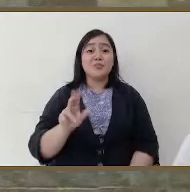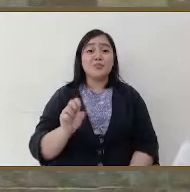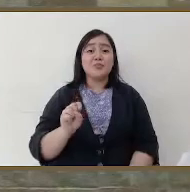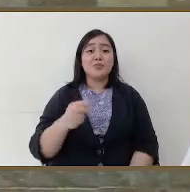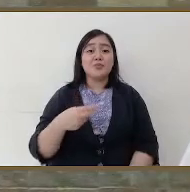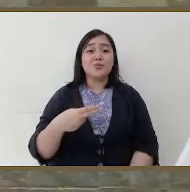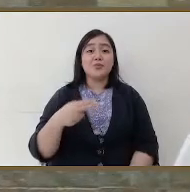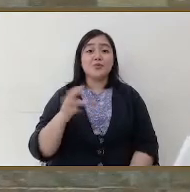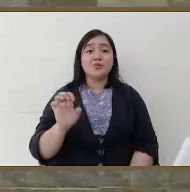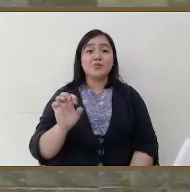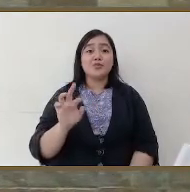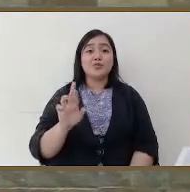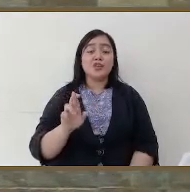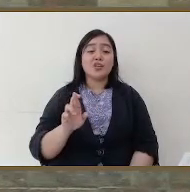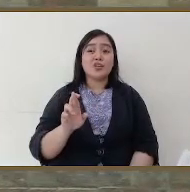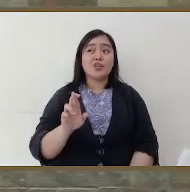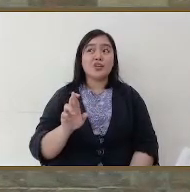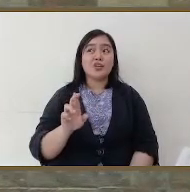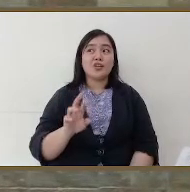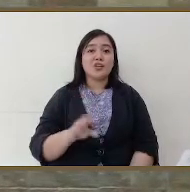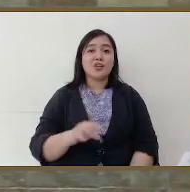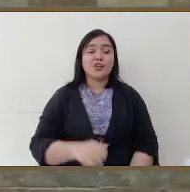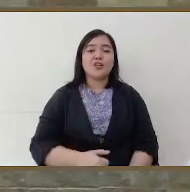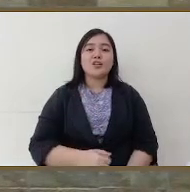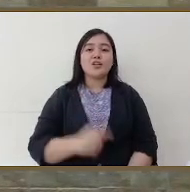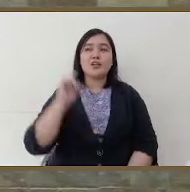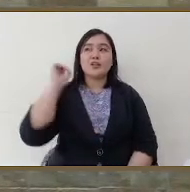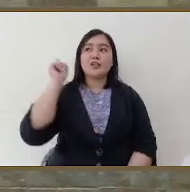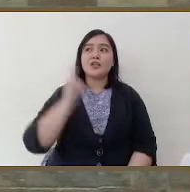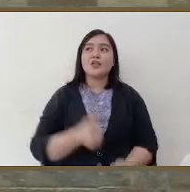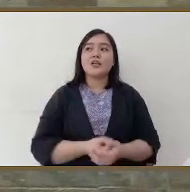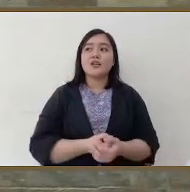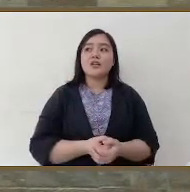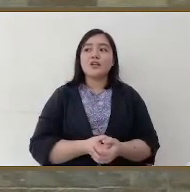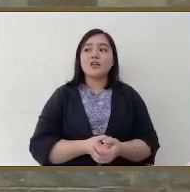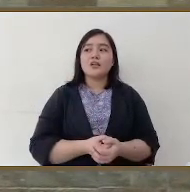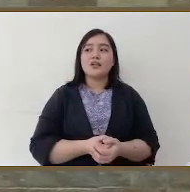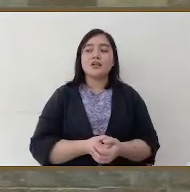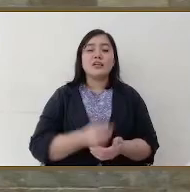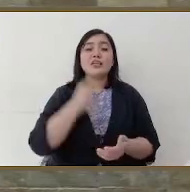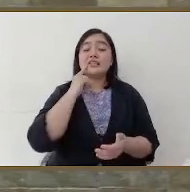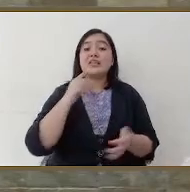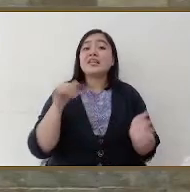I'm not talking about drug pusher, but they will push you to somebody.